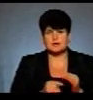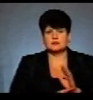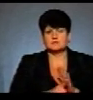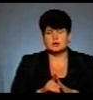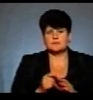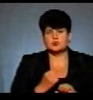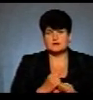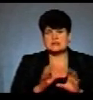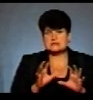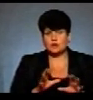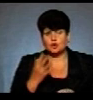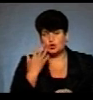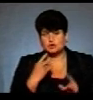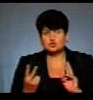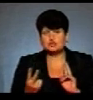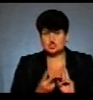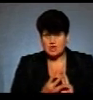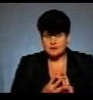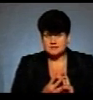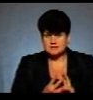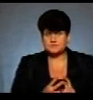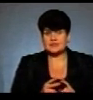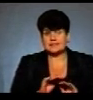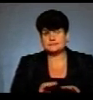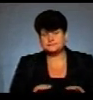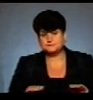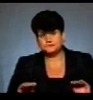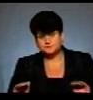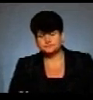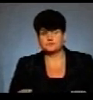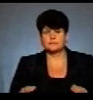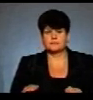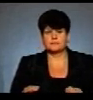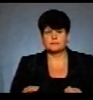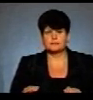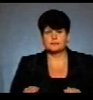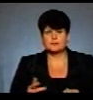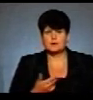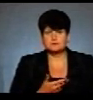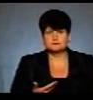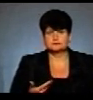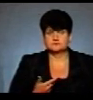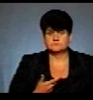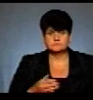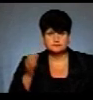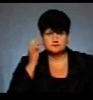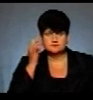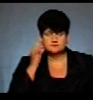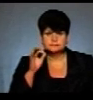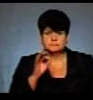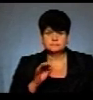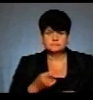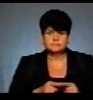І кожен раз, коли ми зустрічаємося з учнівським чи студентським середовищем, ми нагадуємо про